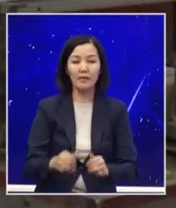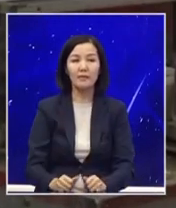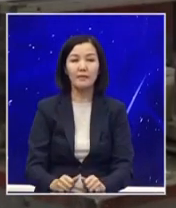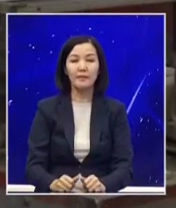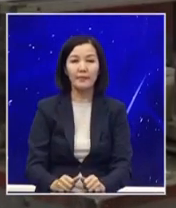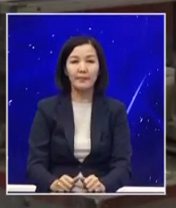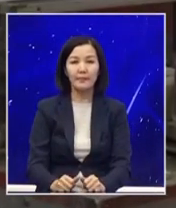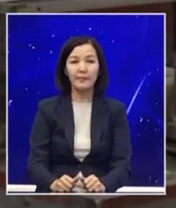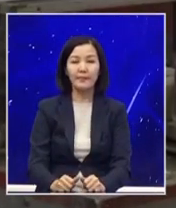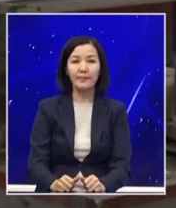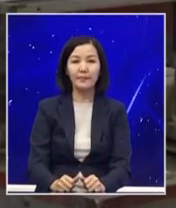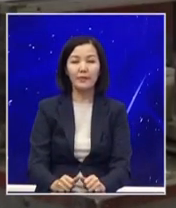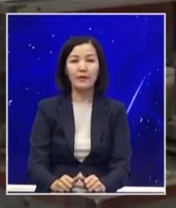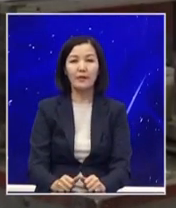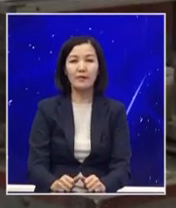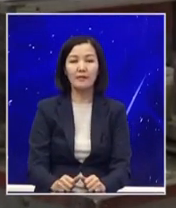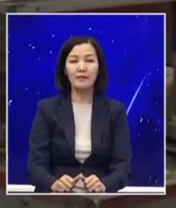завод-то.